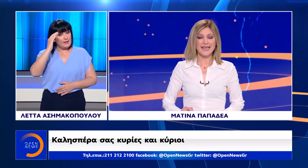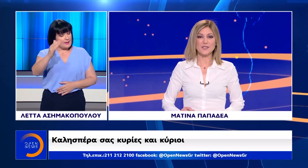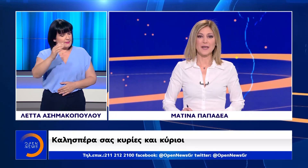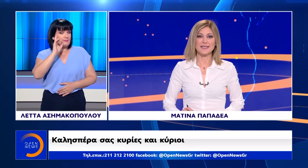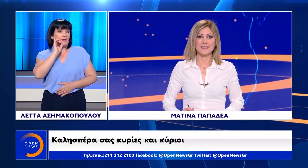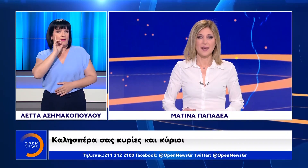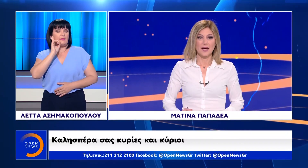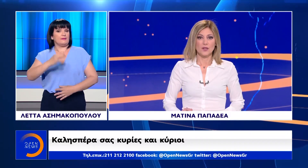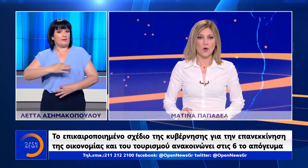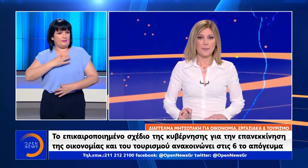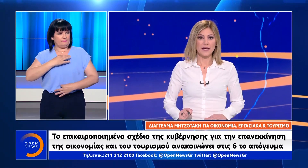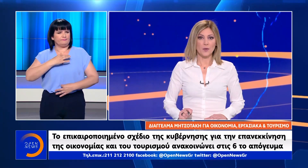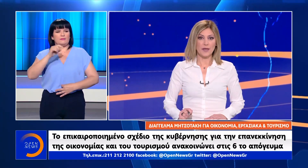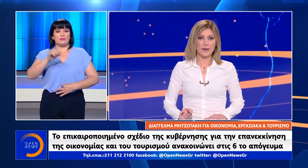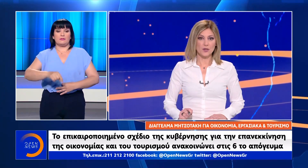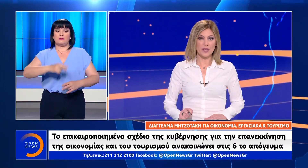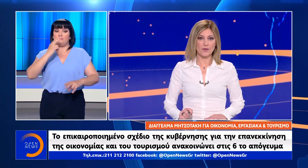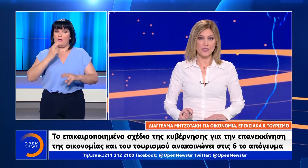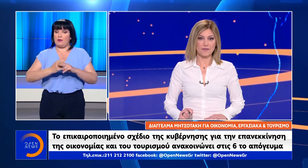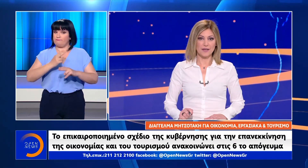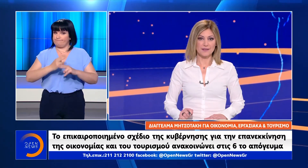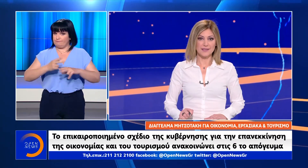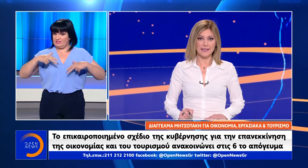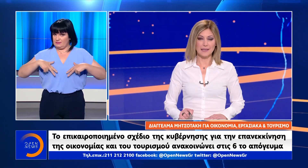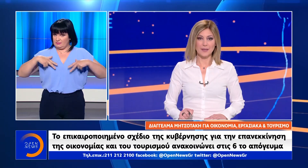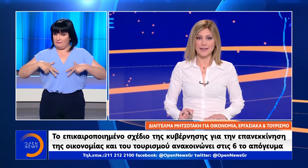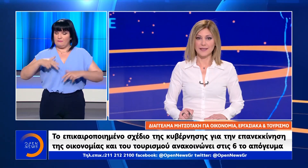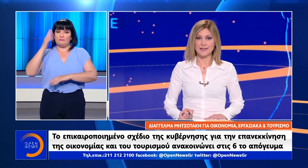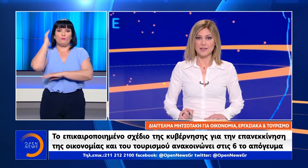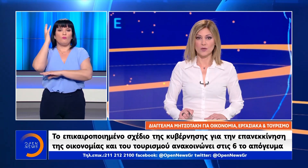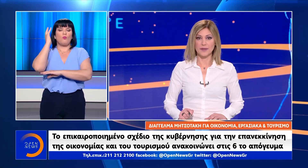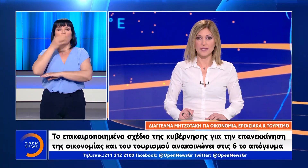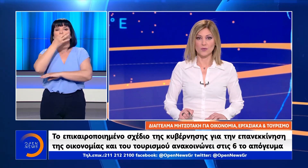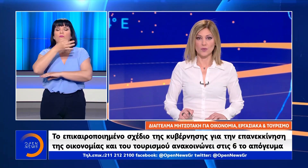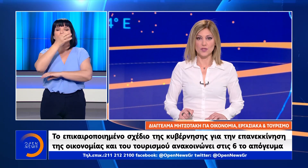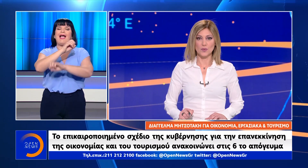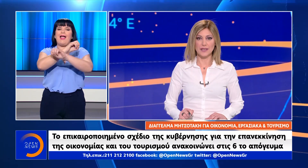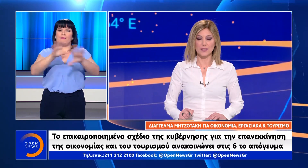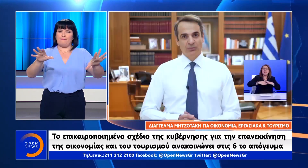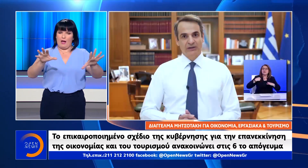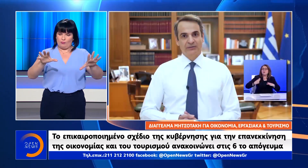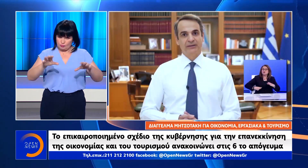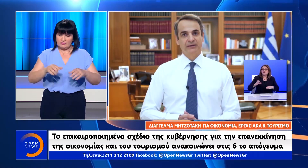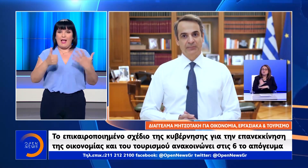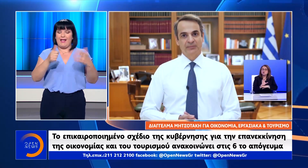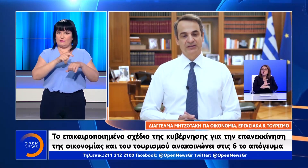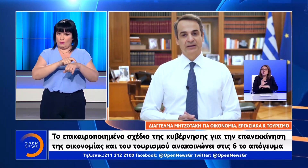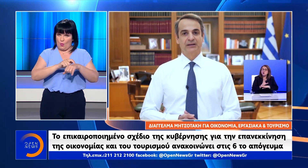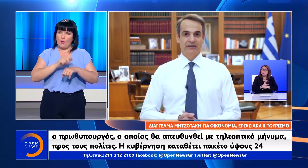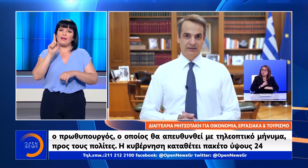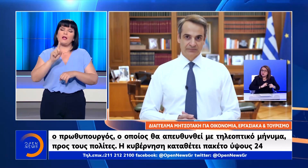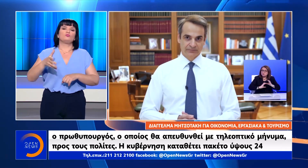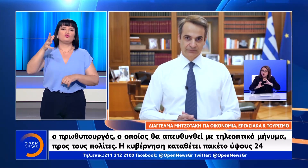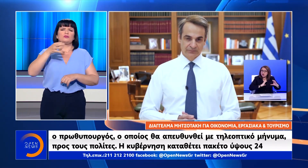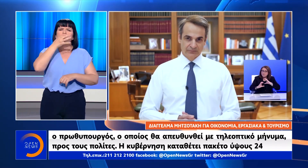Κυρίες και κύριοι, καλησπέρα σας. Το επικαιροποιημένο σχέδιο της κυβέρνησης για την επανεκκίνηση της οικονομίας και του τουρισμού ανακοινώνει στις 6 το απόγευμα